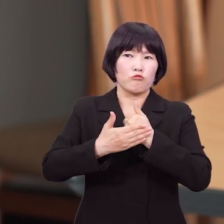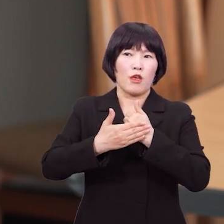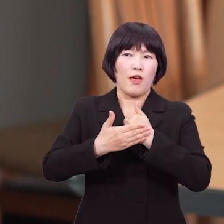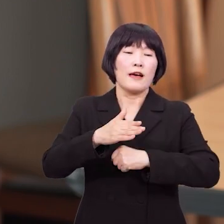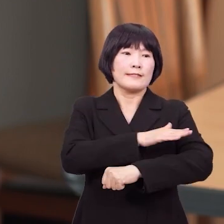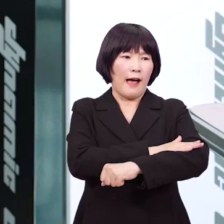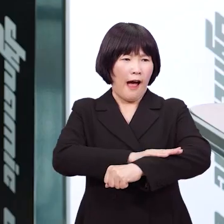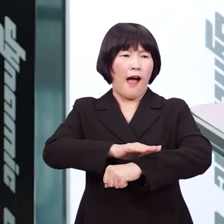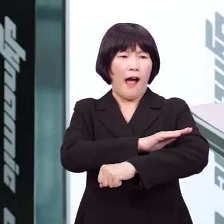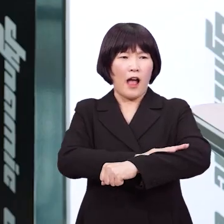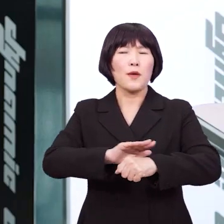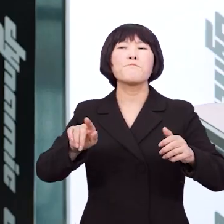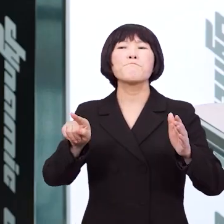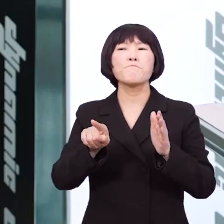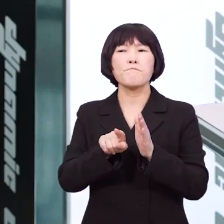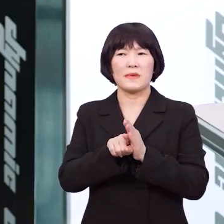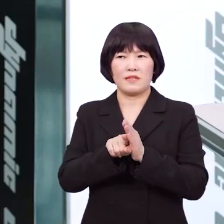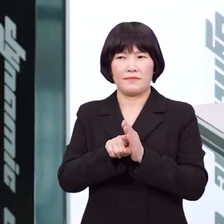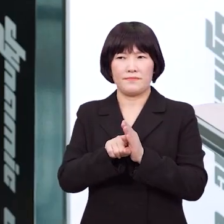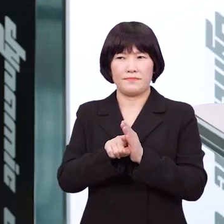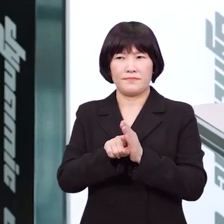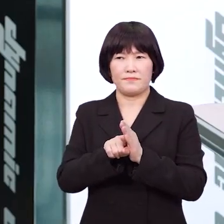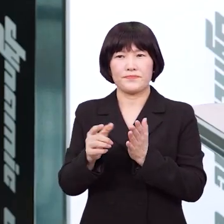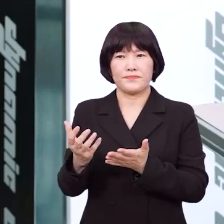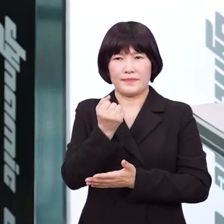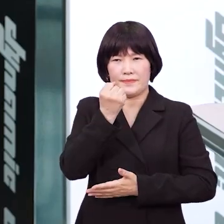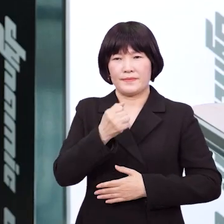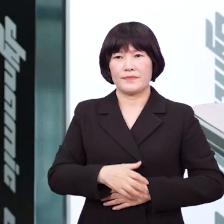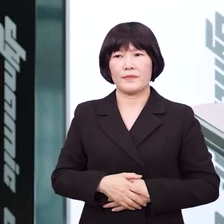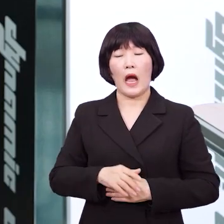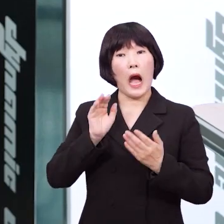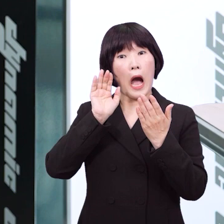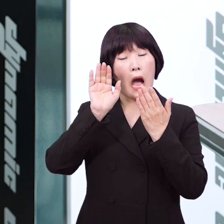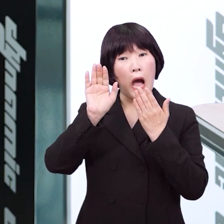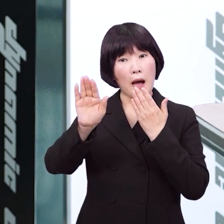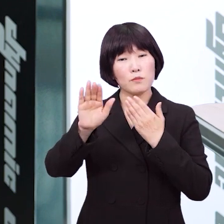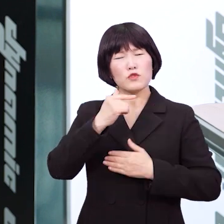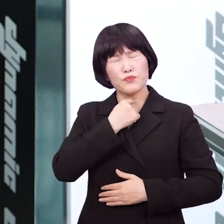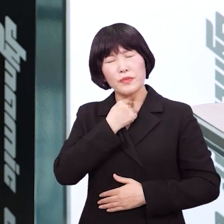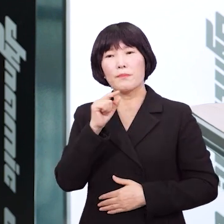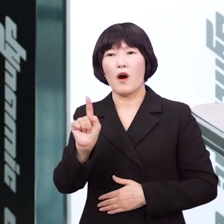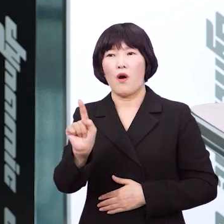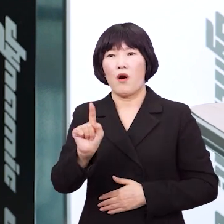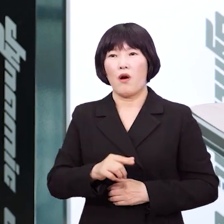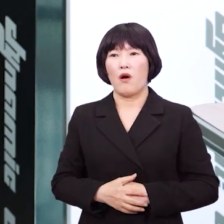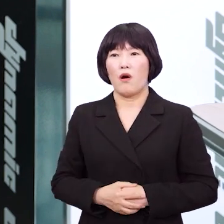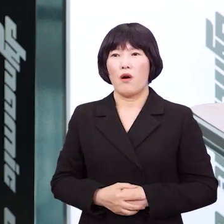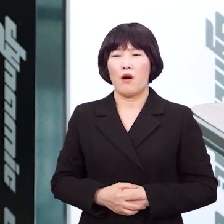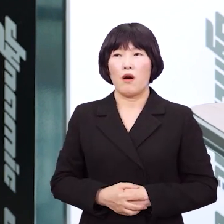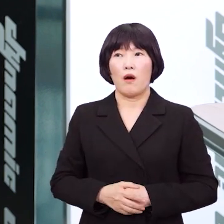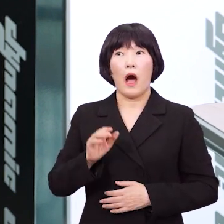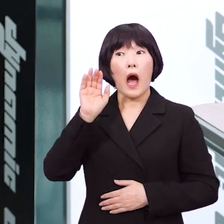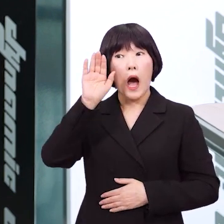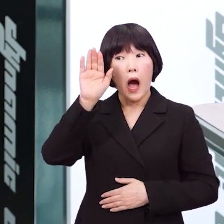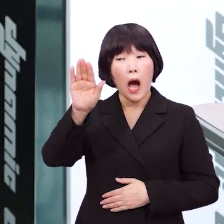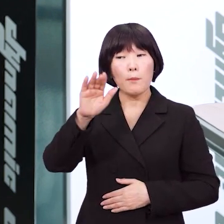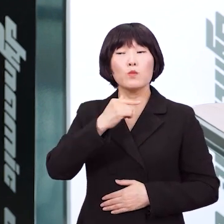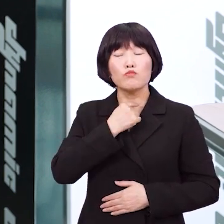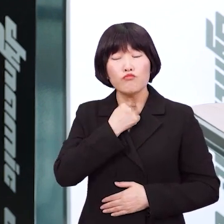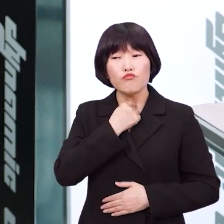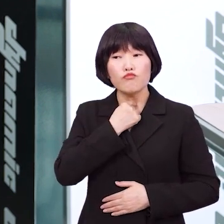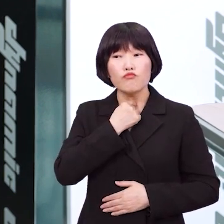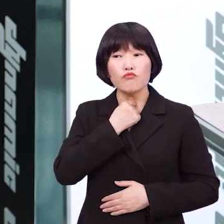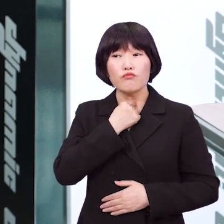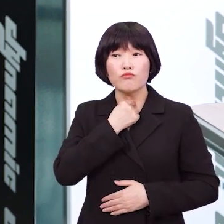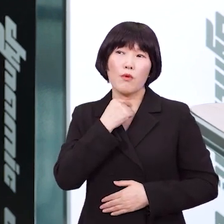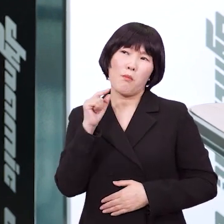되었습니다. 앞으로 더 해보고 싶은 게 있나요? 앞으로도 해보고 싶은 게 있는 거는